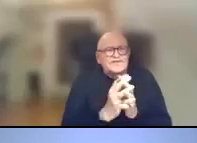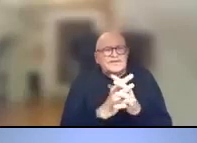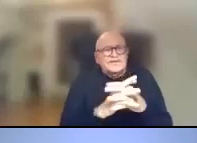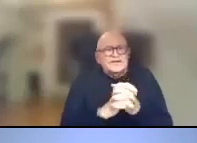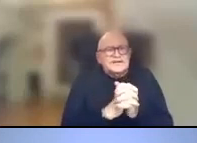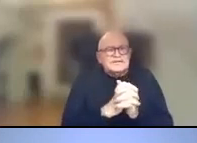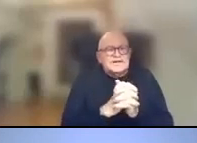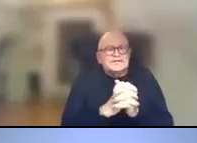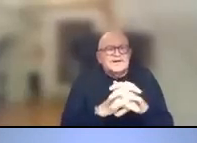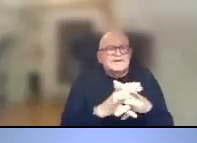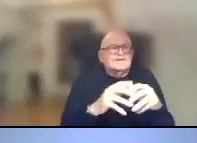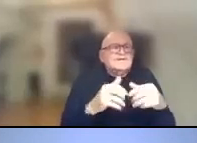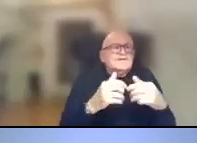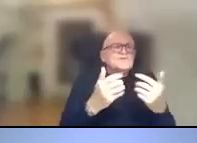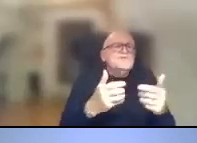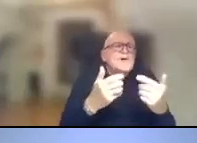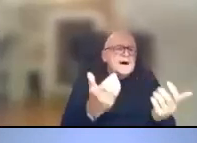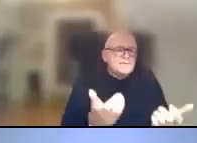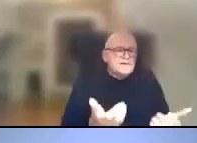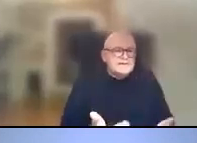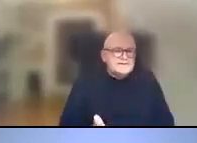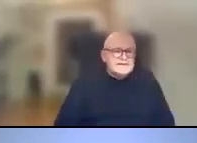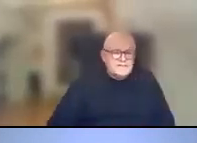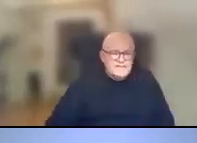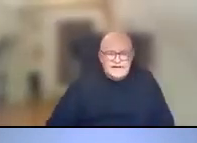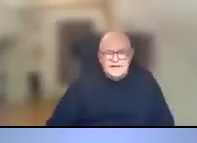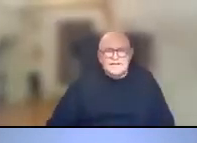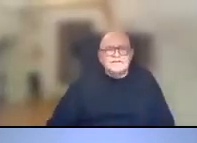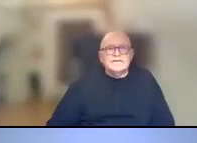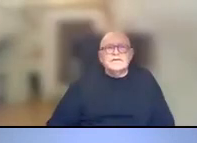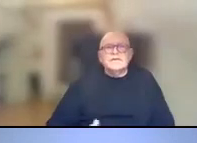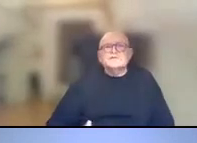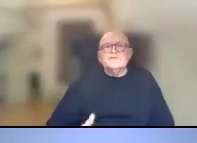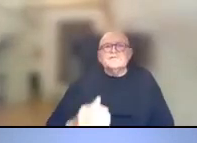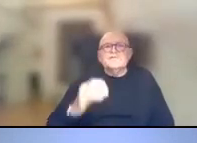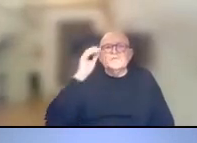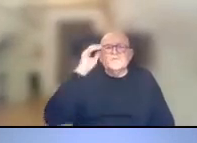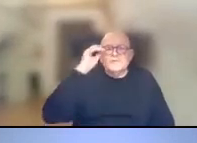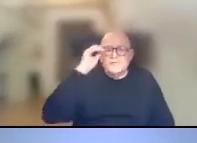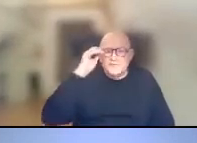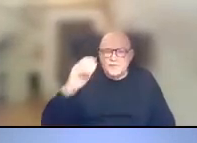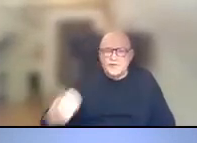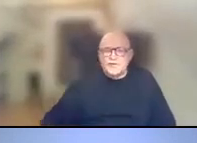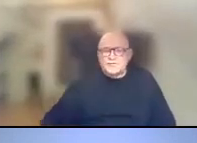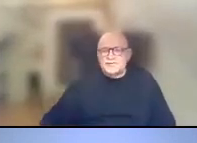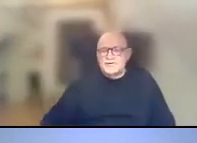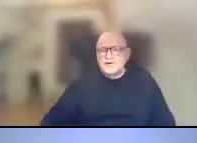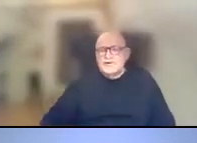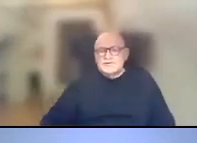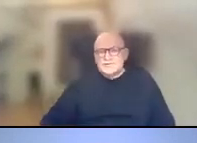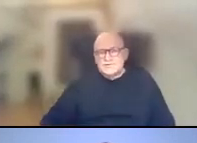soll, das kann man nicht nur ablesen am Verhalten der Geschäftsführungen vor